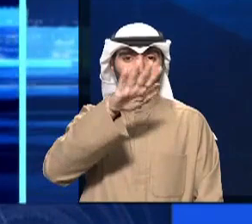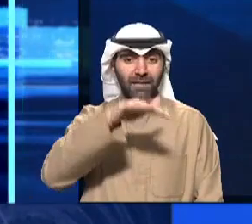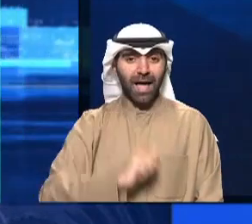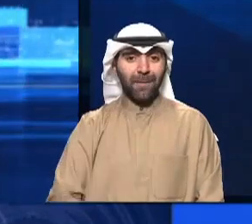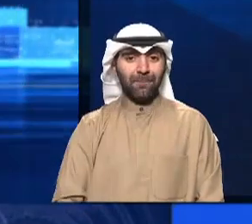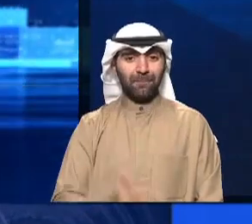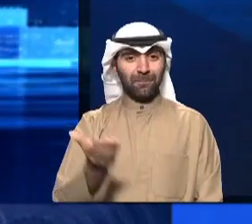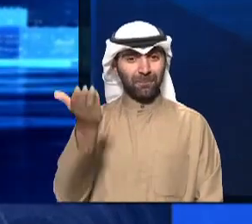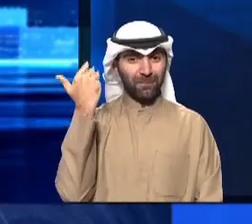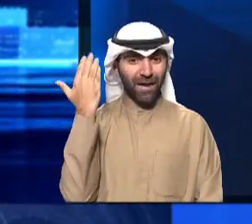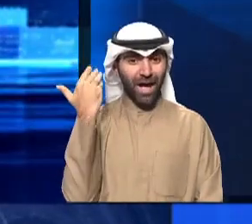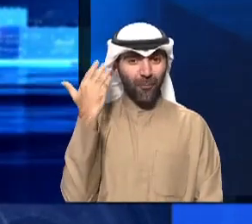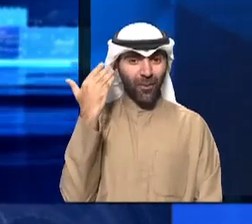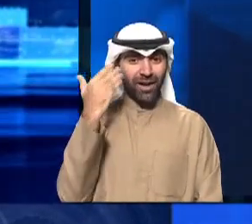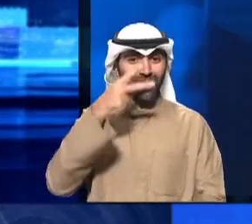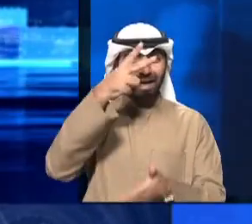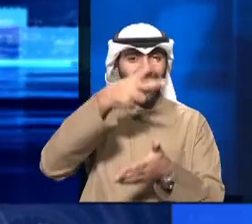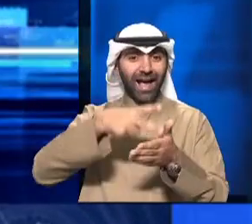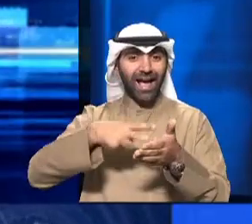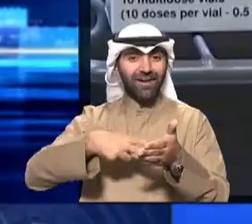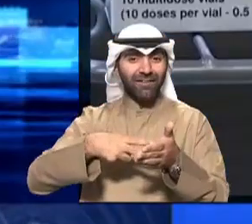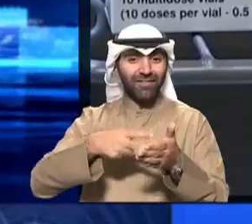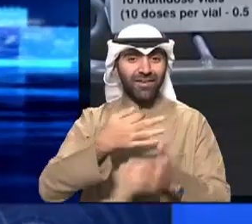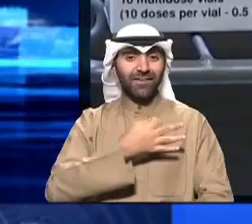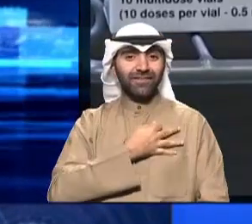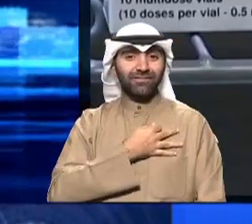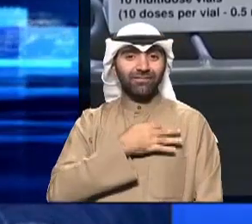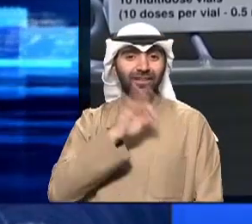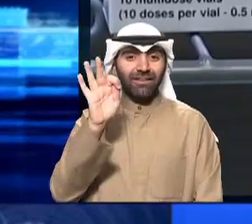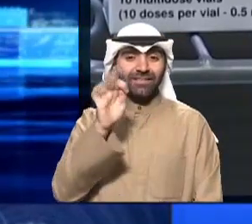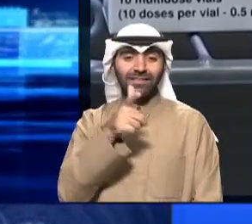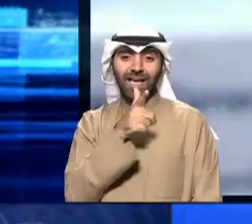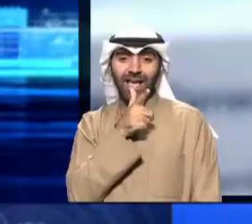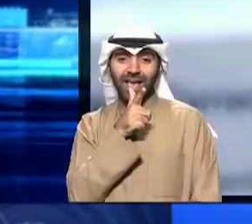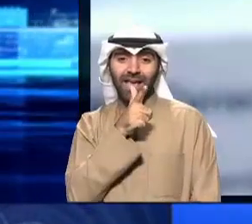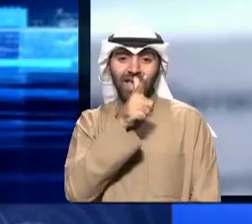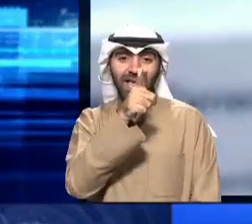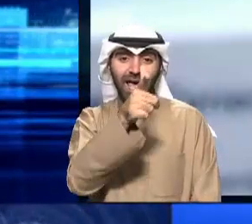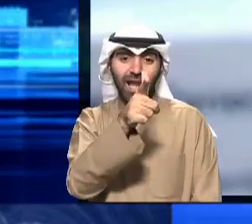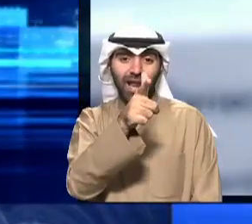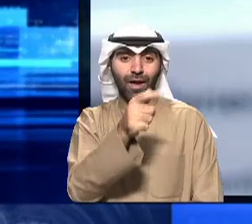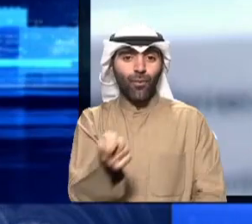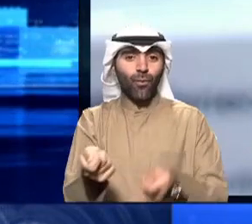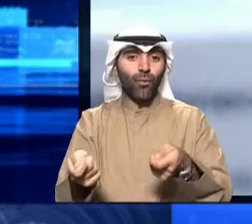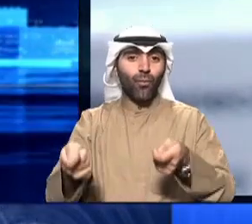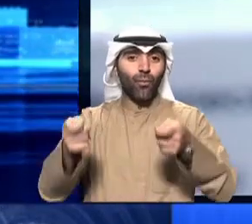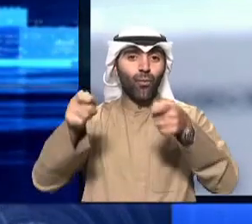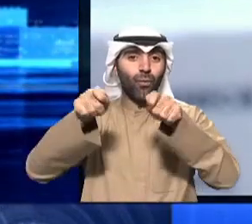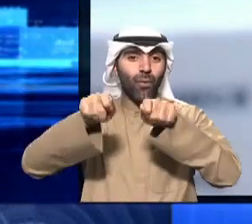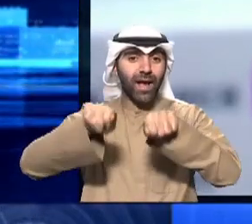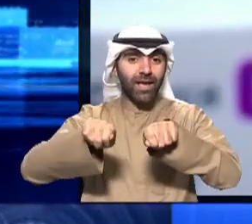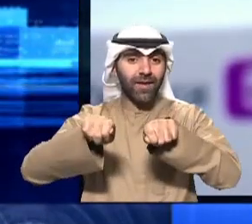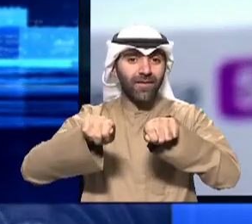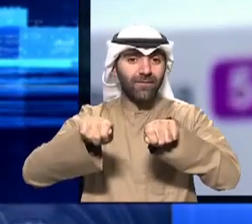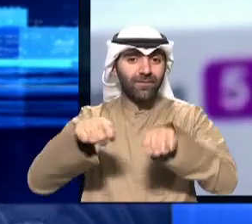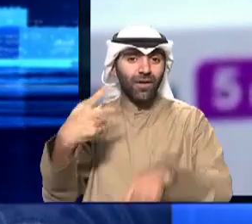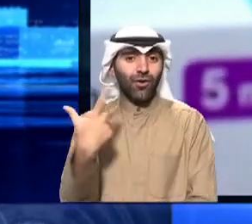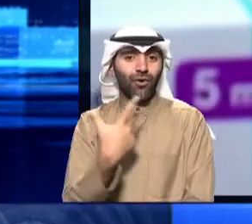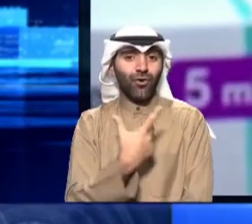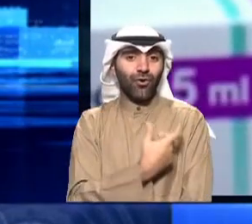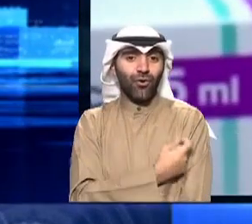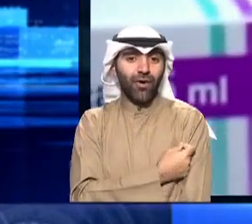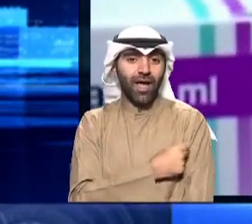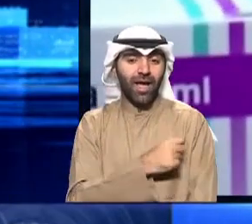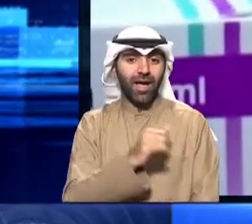قرار تعليق العمل بلقاح أسترازينيكا بعد هولندا، إيرلندا وألمانيا، وهذا كان لمدة 4 أيام بداية من